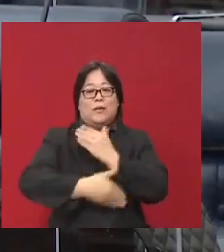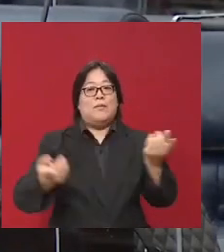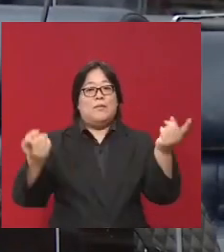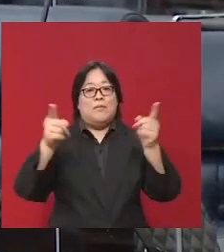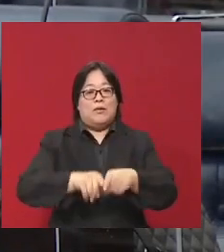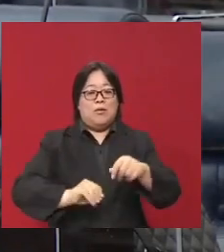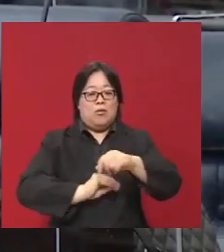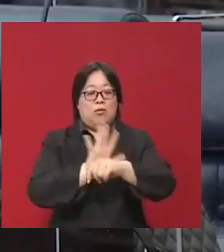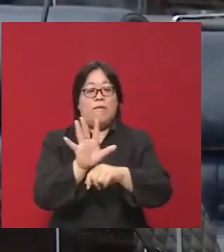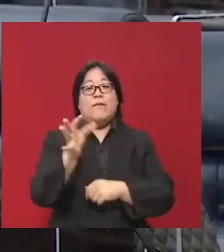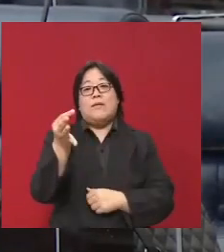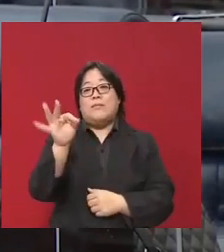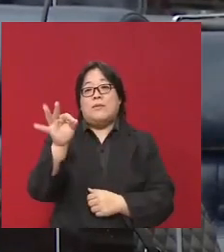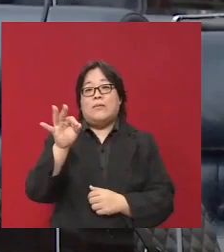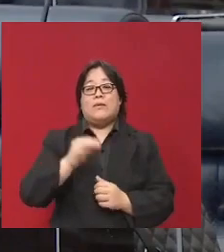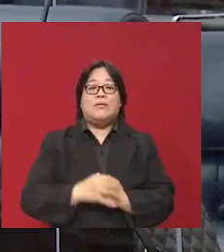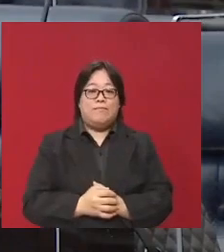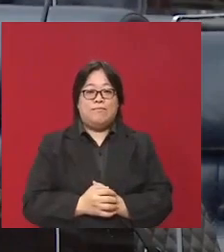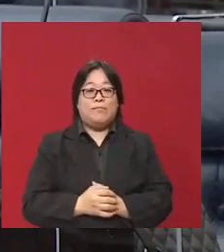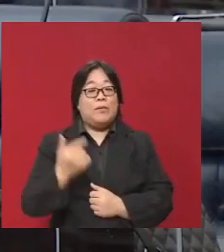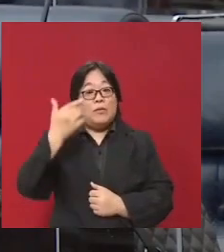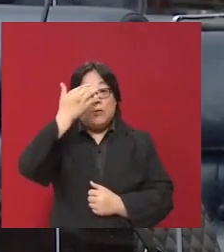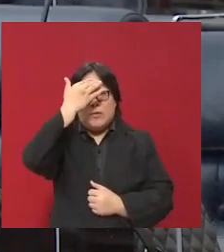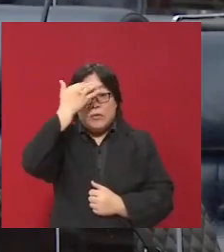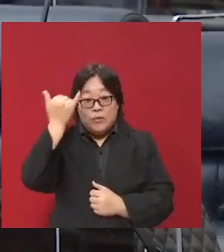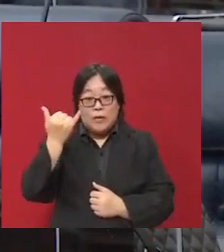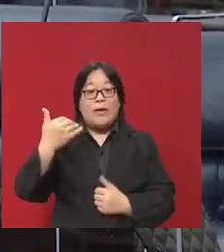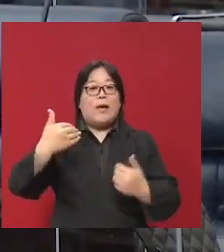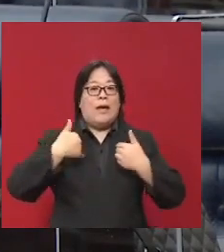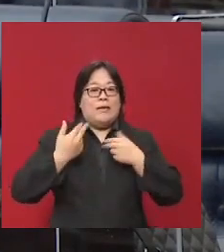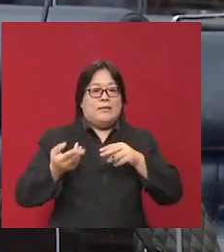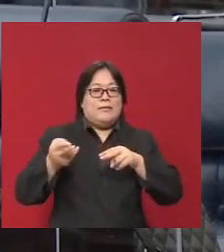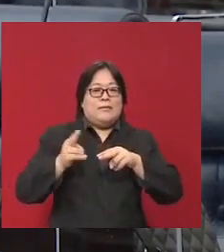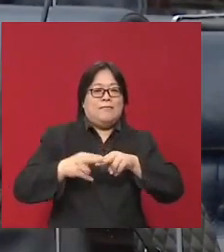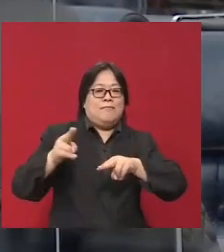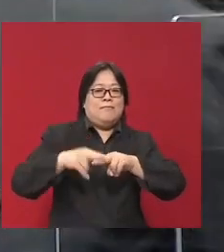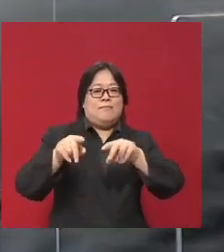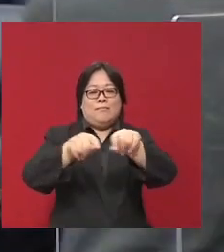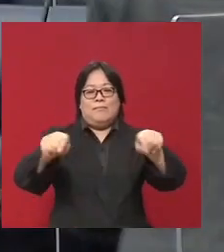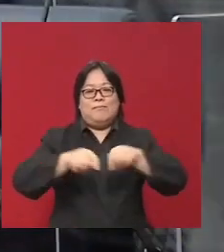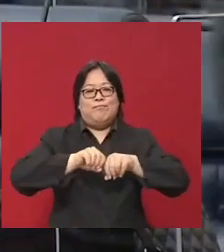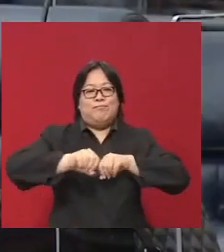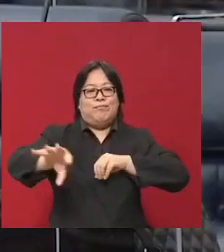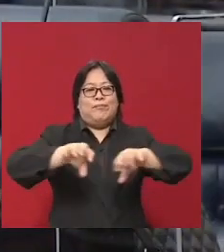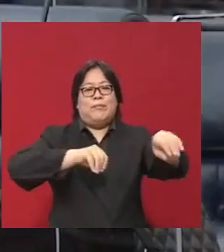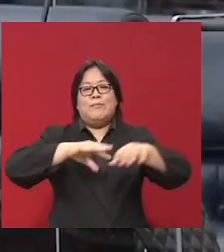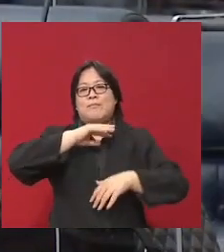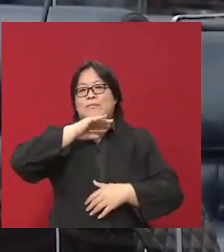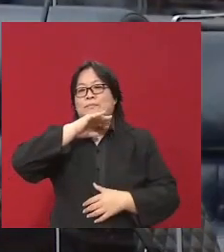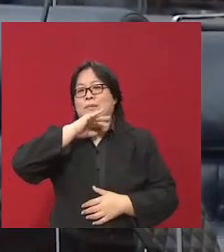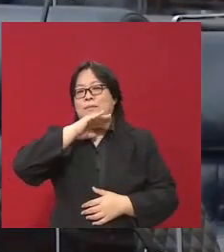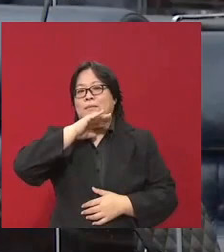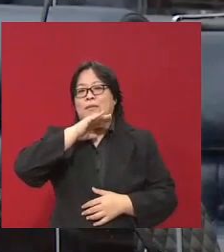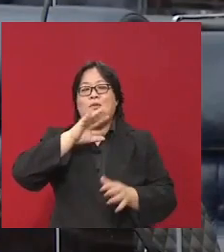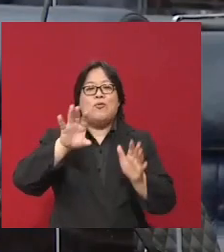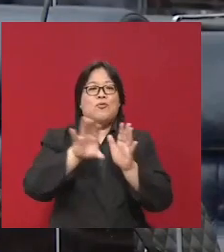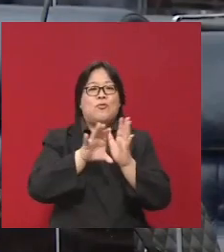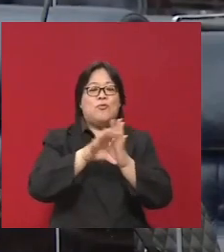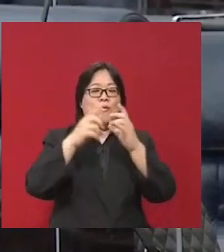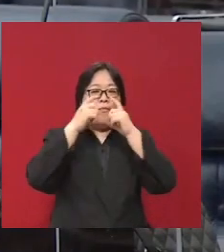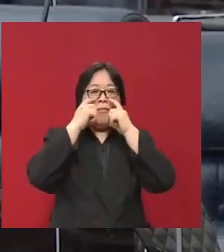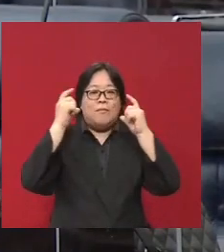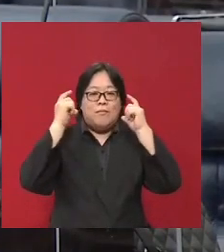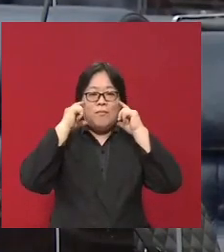pen demi coffee 19 ya kerana terdapat peningkatan pembuangan sampah seperti penutup